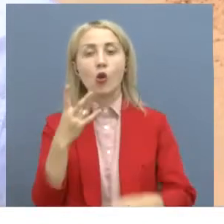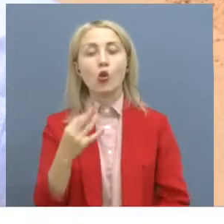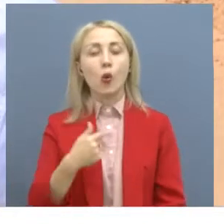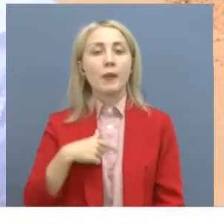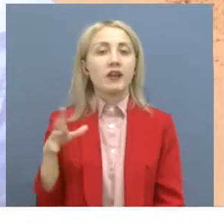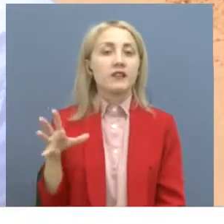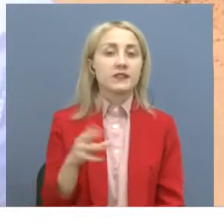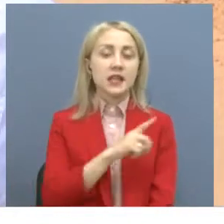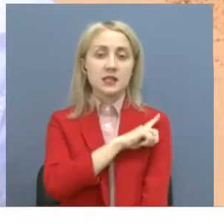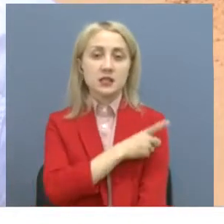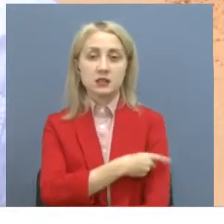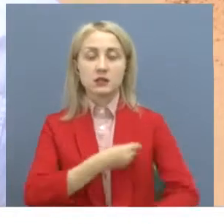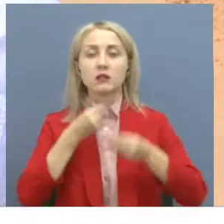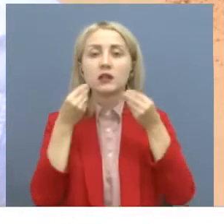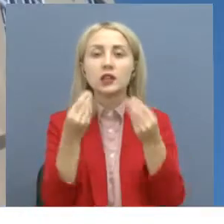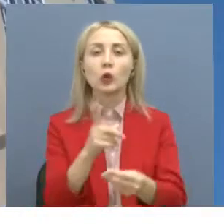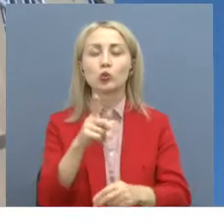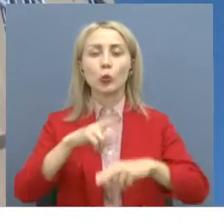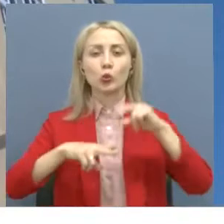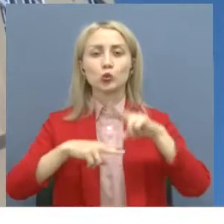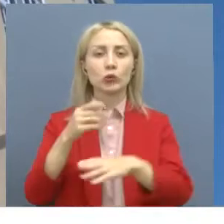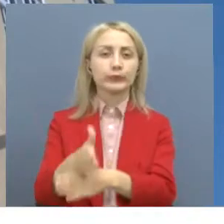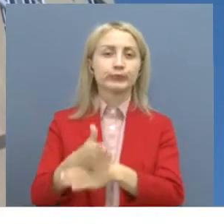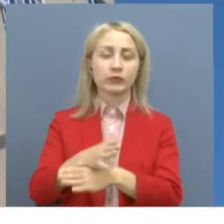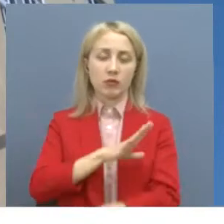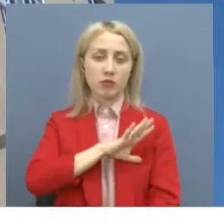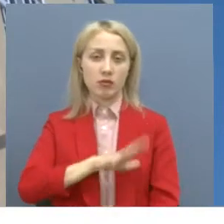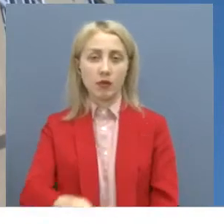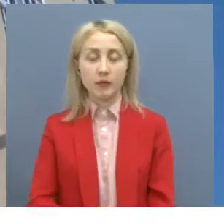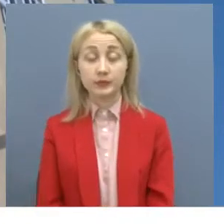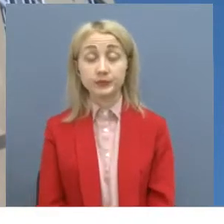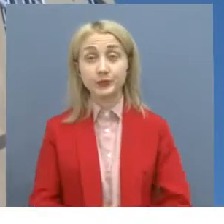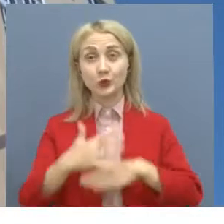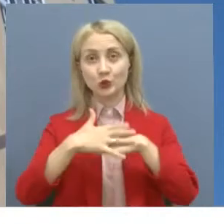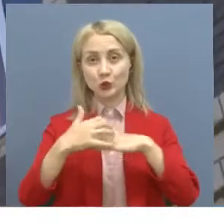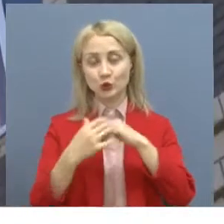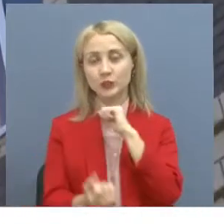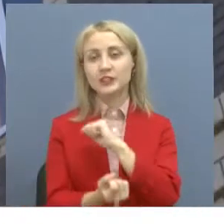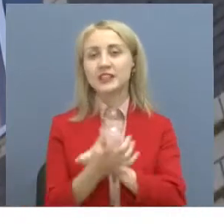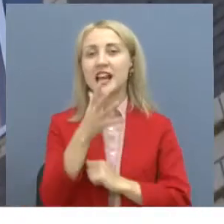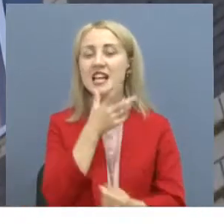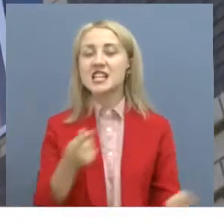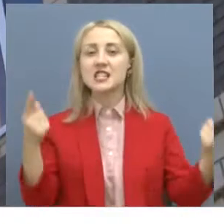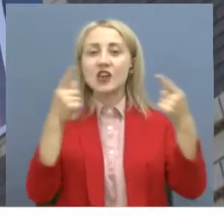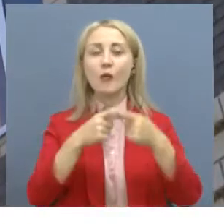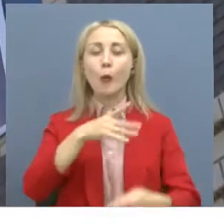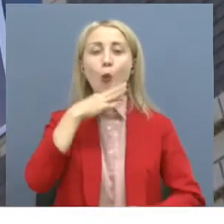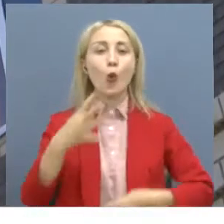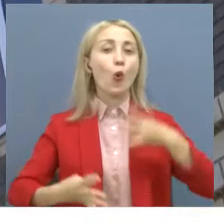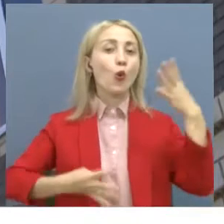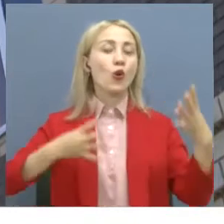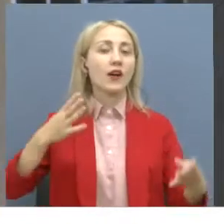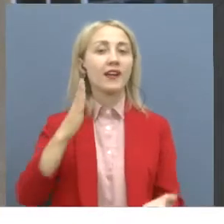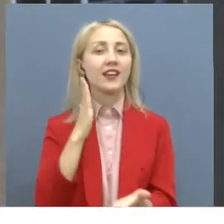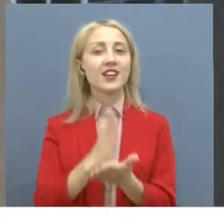дәл солай жалғастыруға тырыстық. Көкшетауда заманауи үлгідегі көп қабатты үйлер көбейген. Мәселен, 64 пәтерлі тұрғын